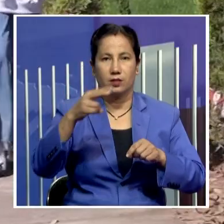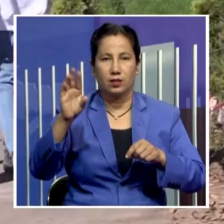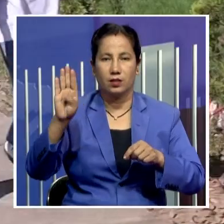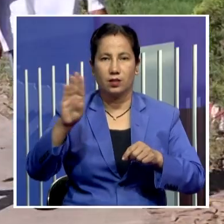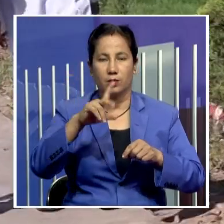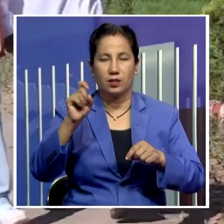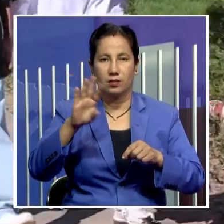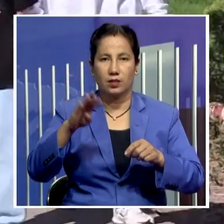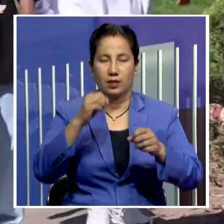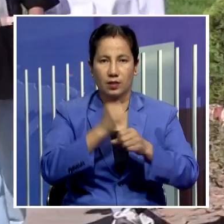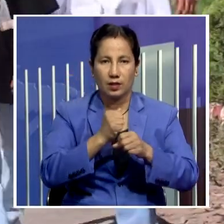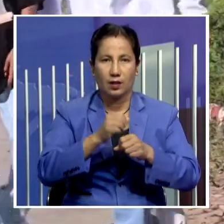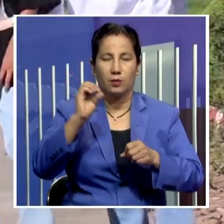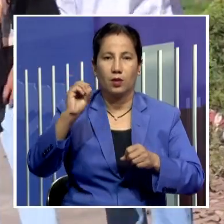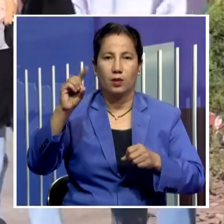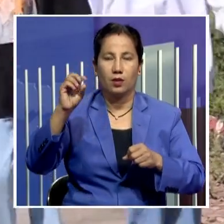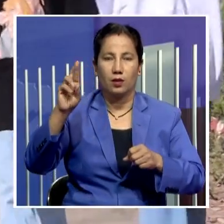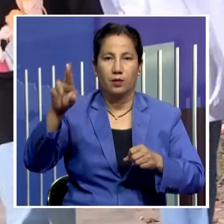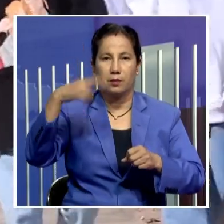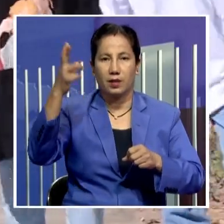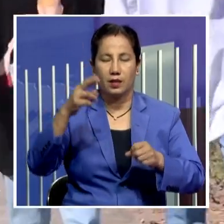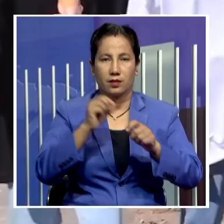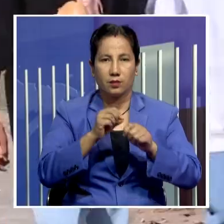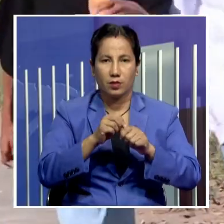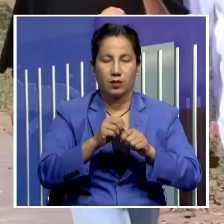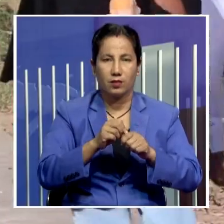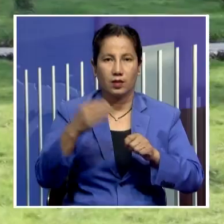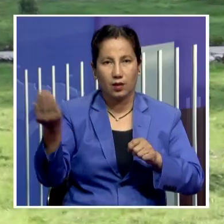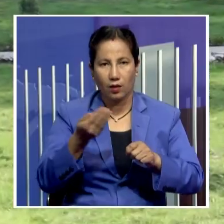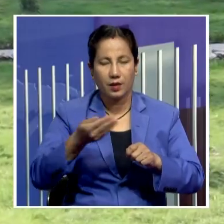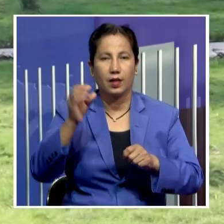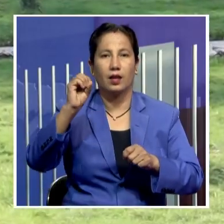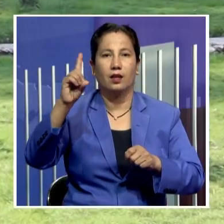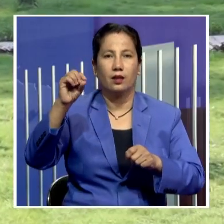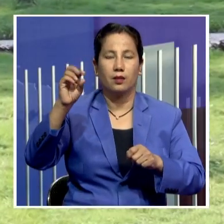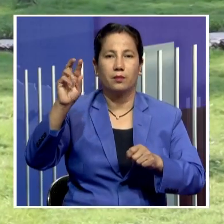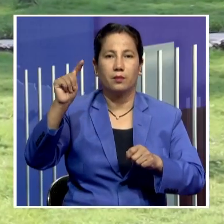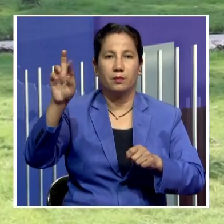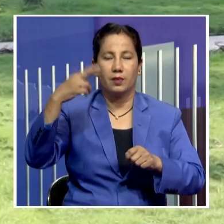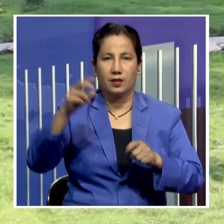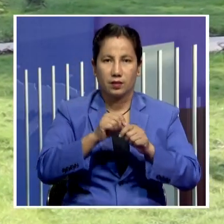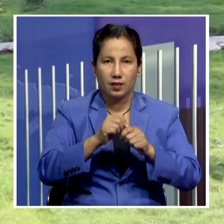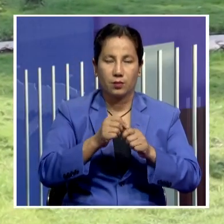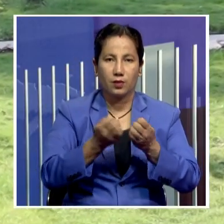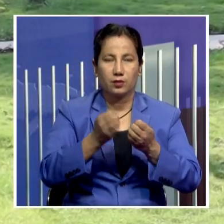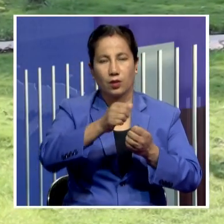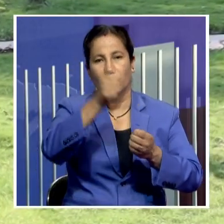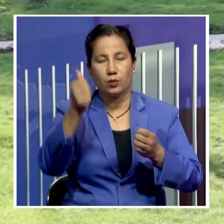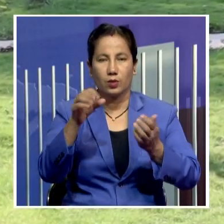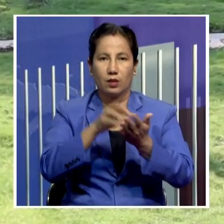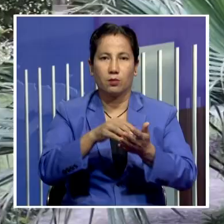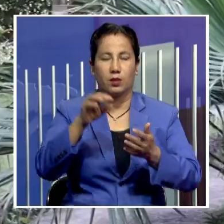अघि बढाएको छ, जस अन्तर्गत एउटा खण्डमा अहिले हरियाली पार्क तयार भएको छ भने अर्को खण्डमा बाल उद्यान तयार पारिएको